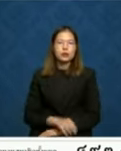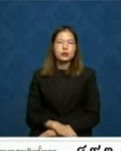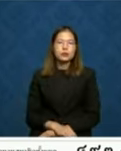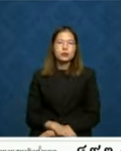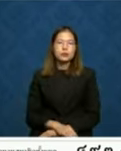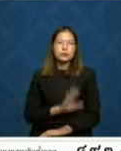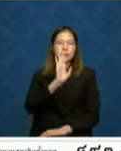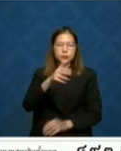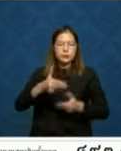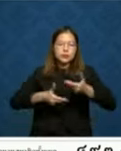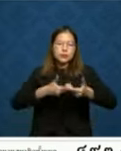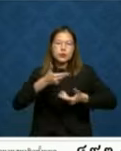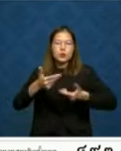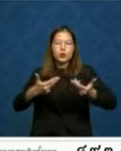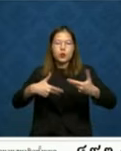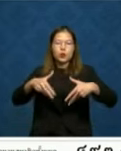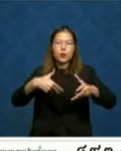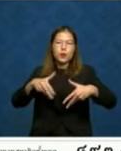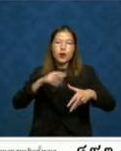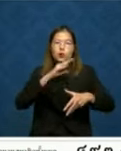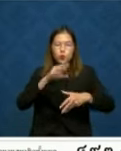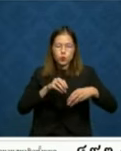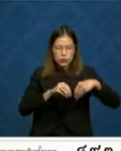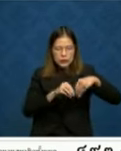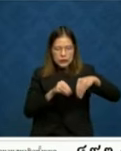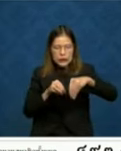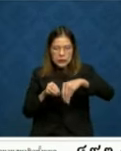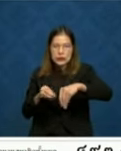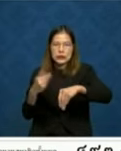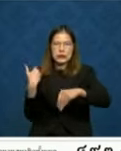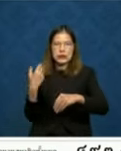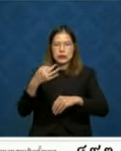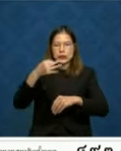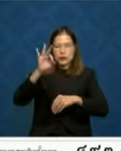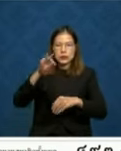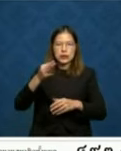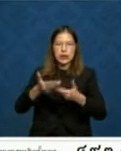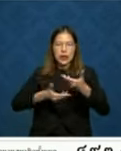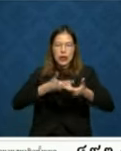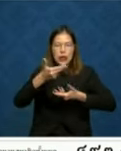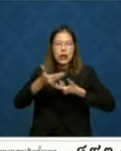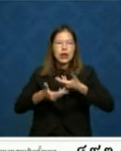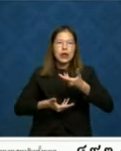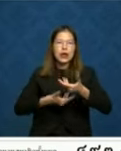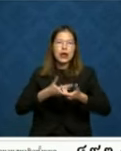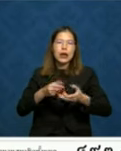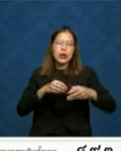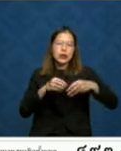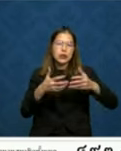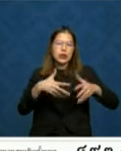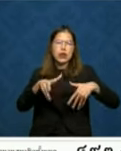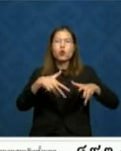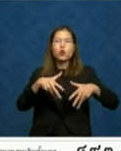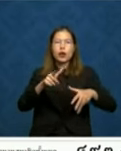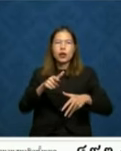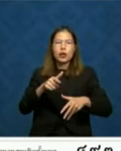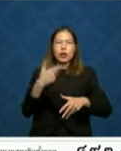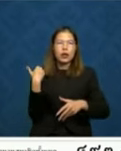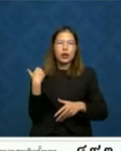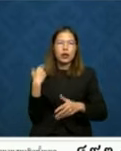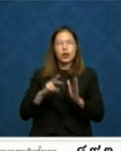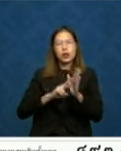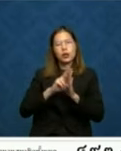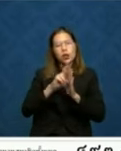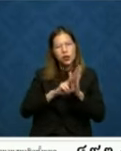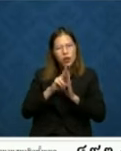ขายในหมู่บ้านครับถ้าปลูกเสรีเนี่ยนะครับซอฟต์พาวเวอร์ครับบุรีจังหวัดเชียงร